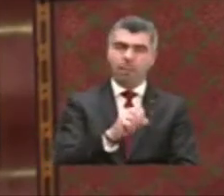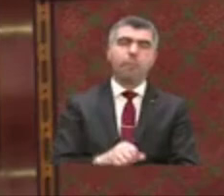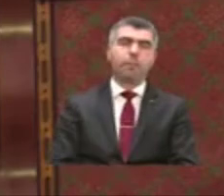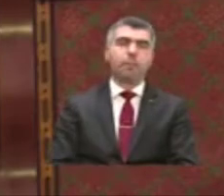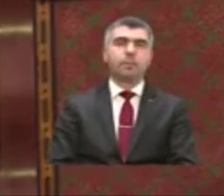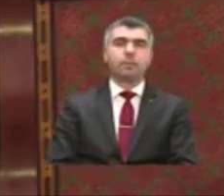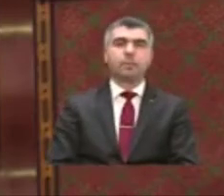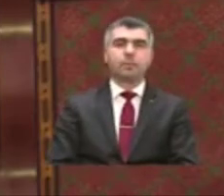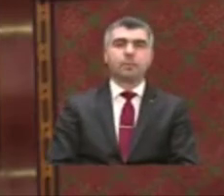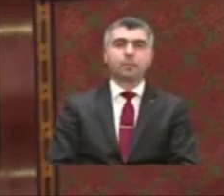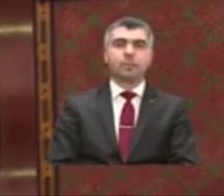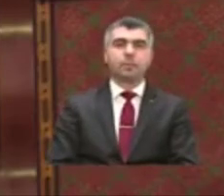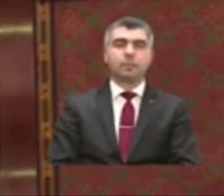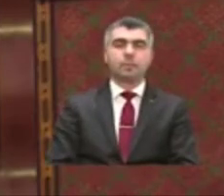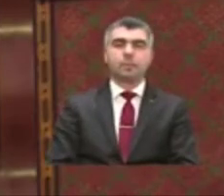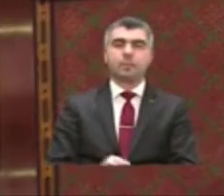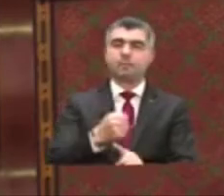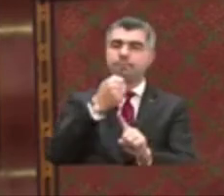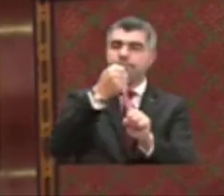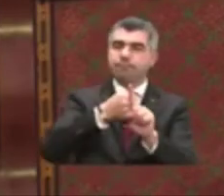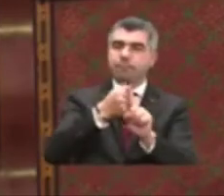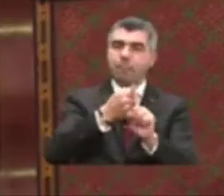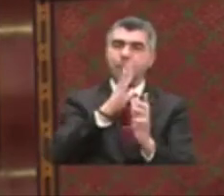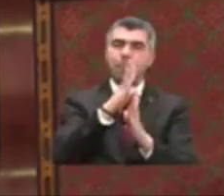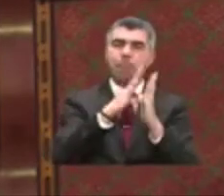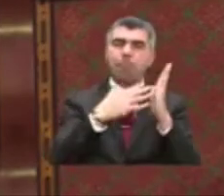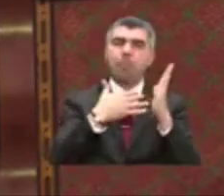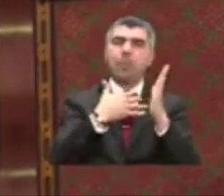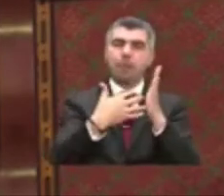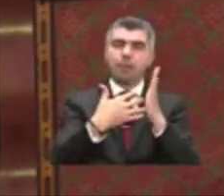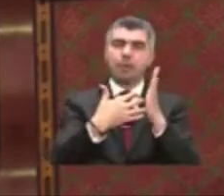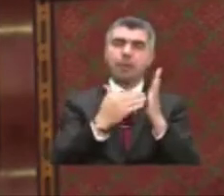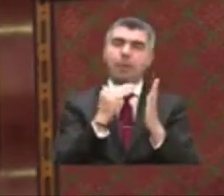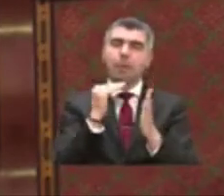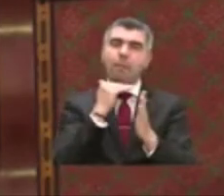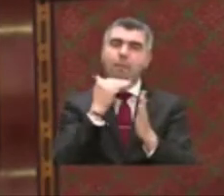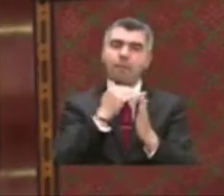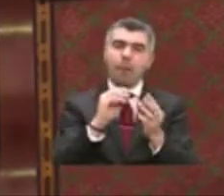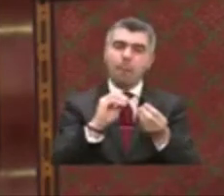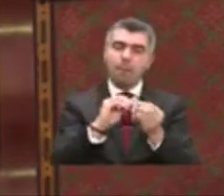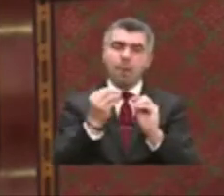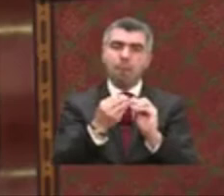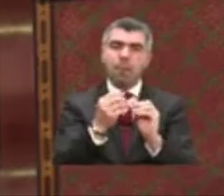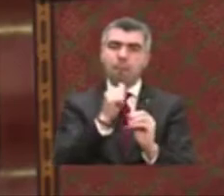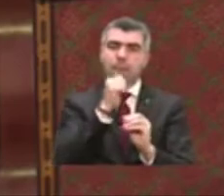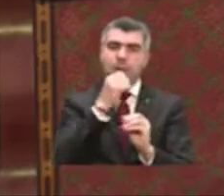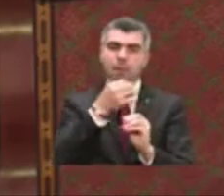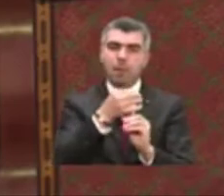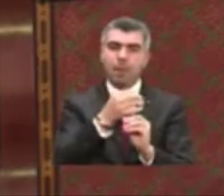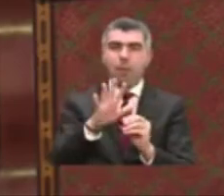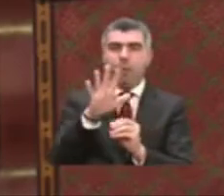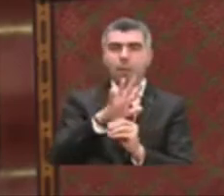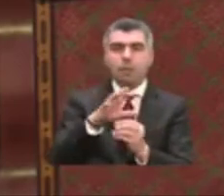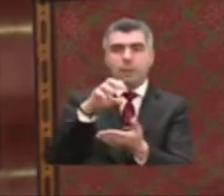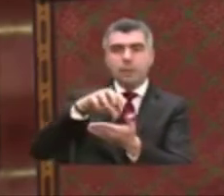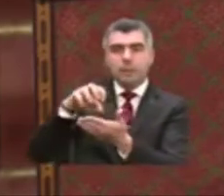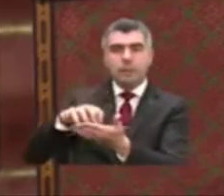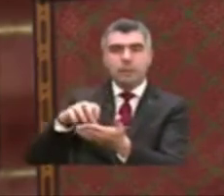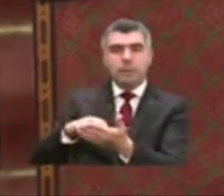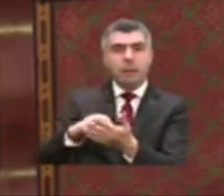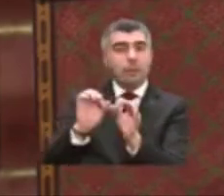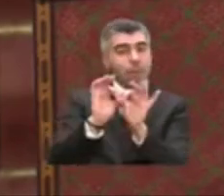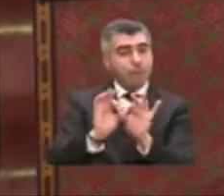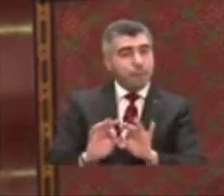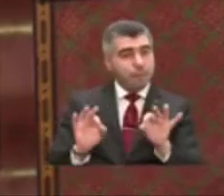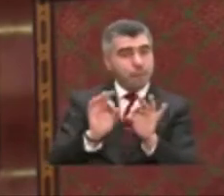نحن وضعنا برنامج استعجالي خاص بالنسبة للإشكالية ديال الماء، باش أن المناطق الأكثر تضررا أننا